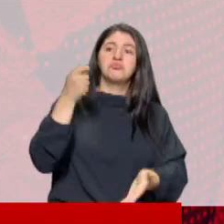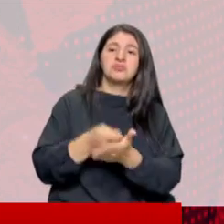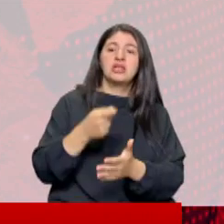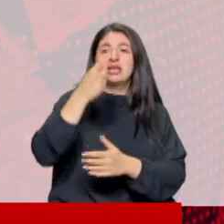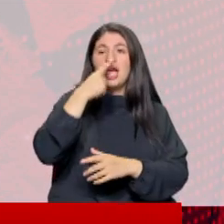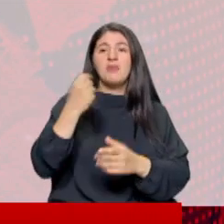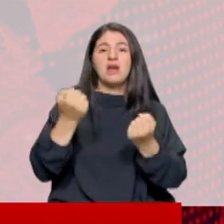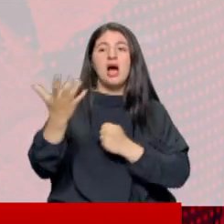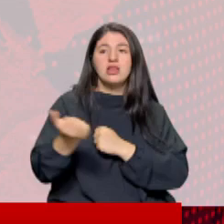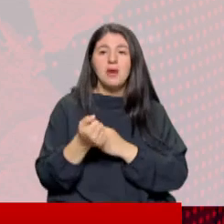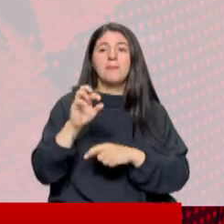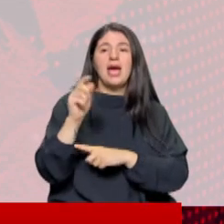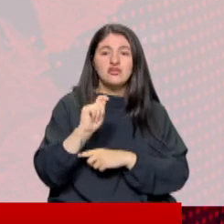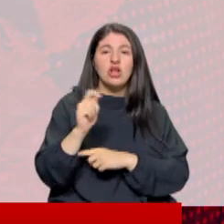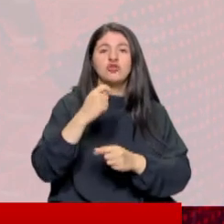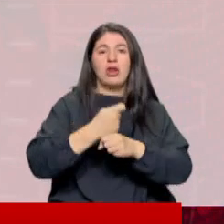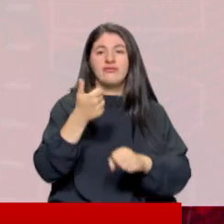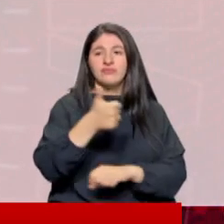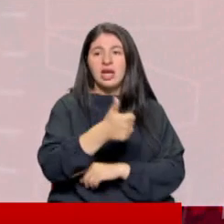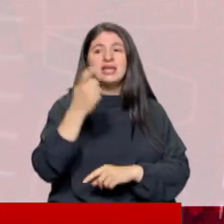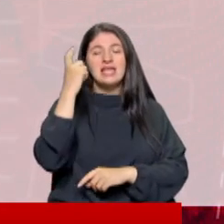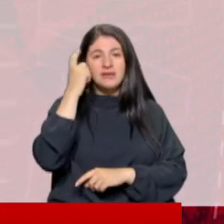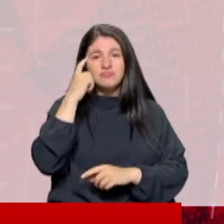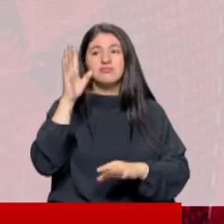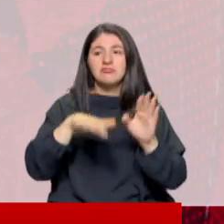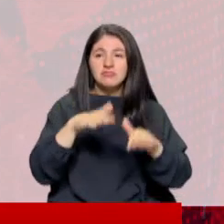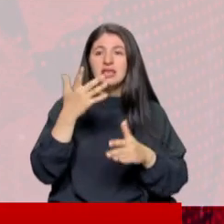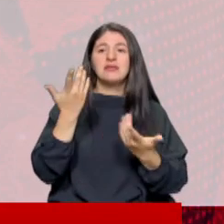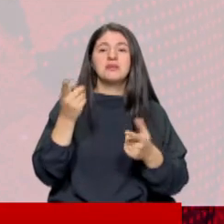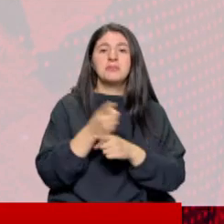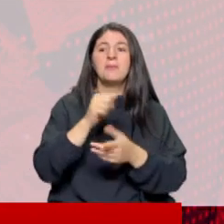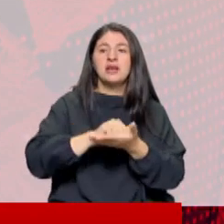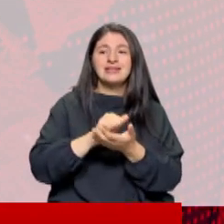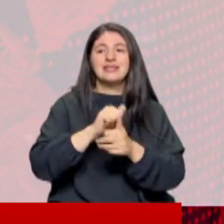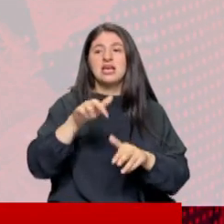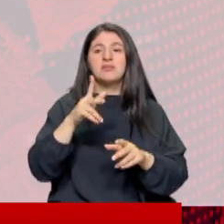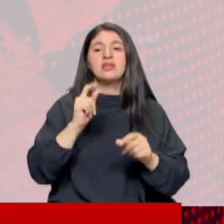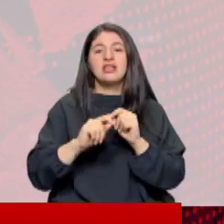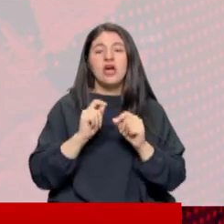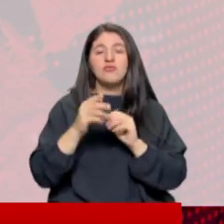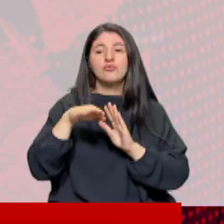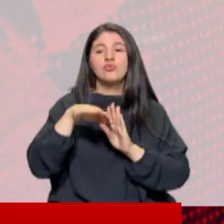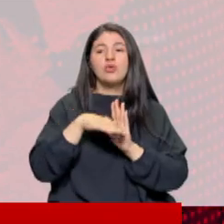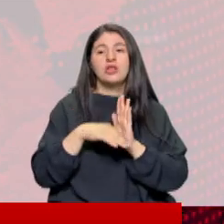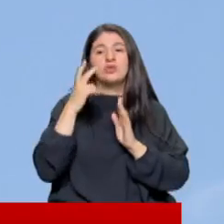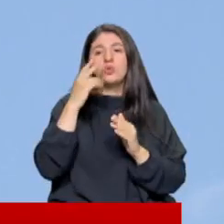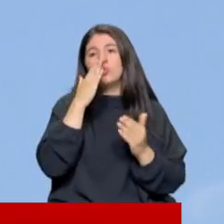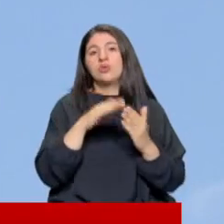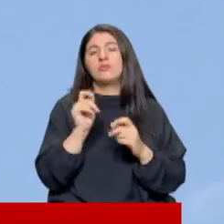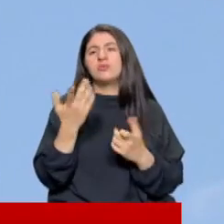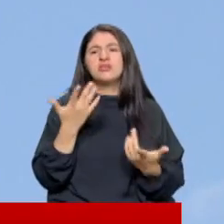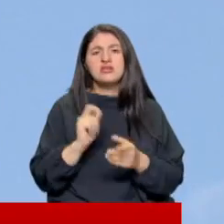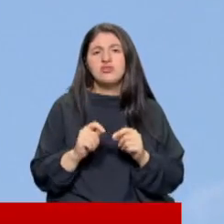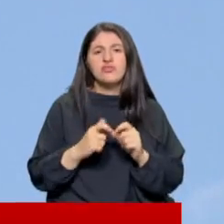personel görevlendirmeleri, temsil, tören, tanıtım giderleri, basın ve yayın gibi giderlerini tasarruf kurallarına uygun gerçekleştirecek. Bu nasıl